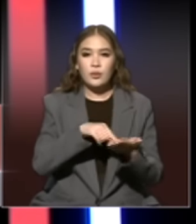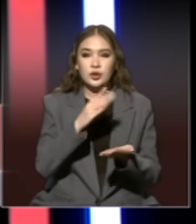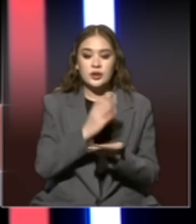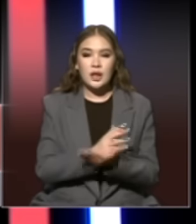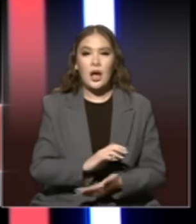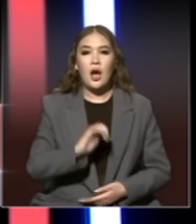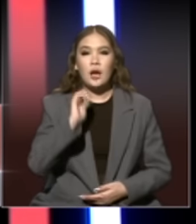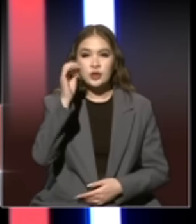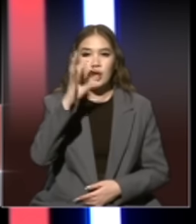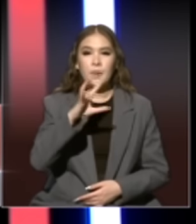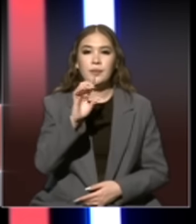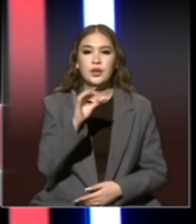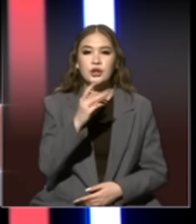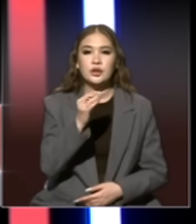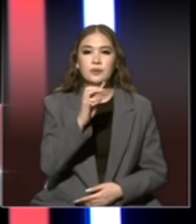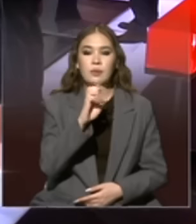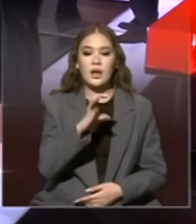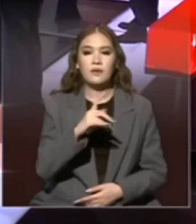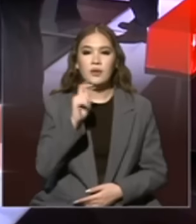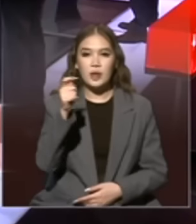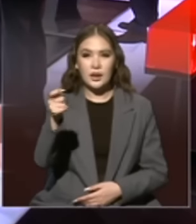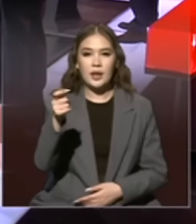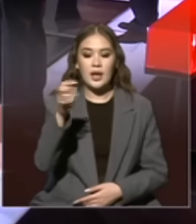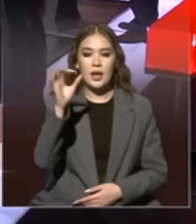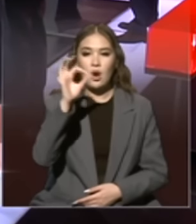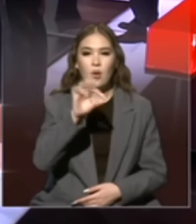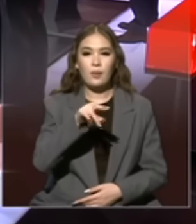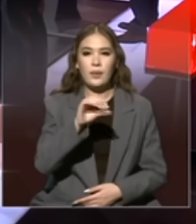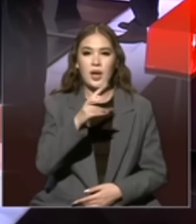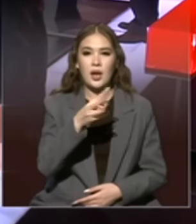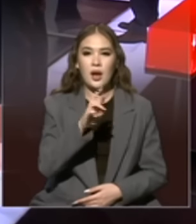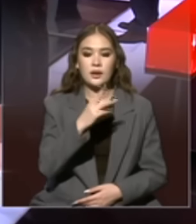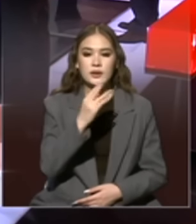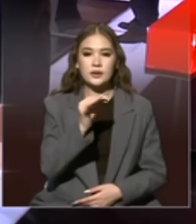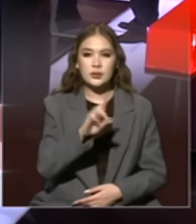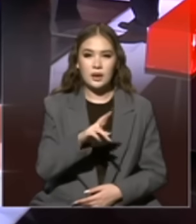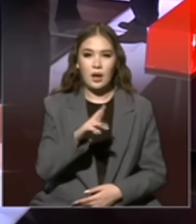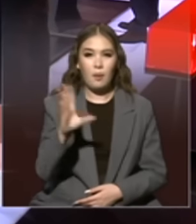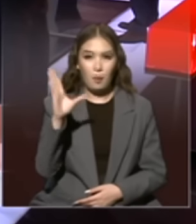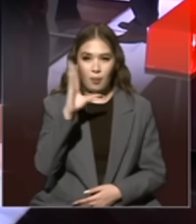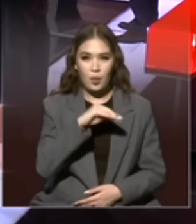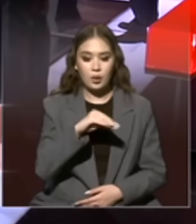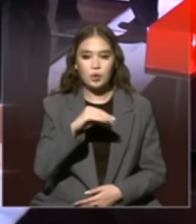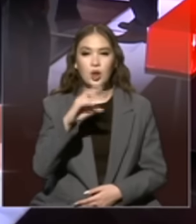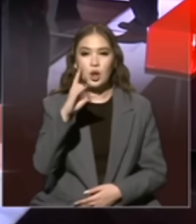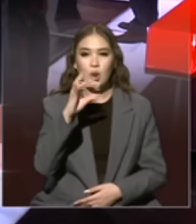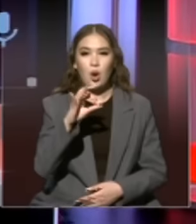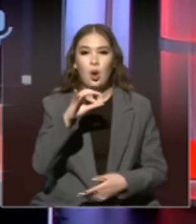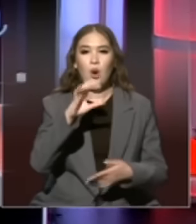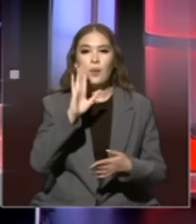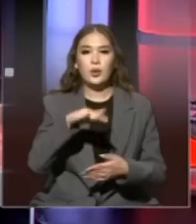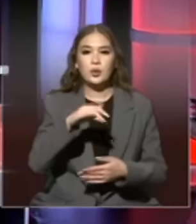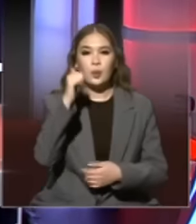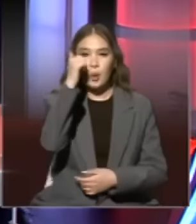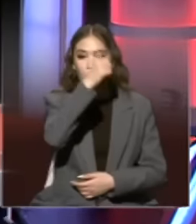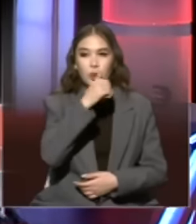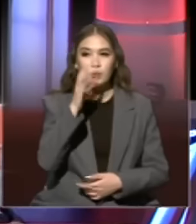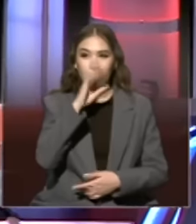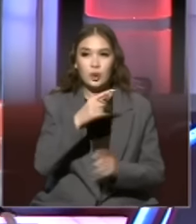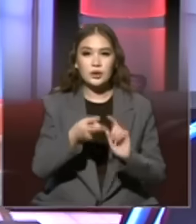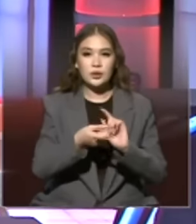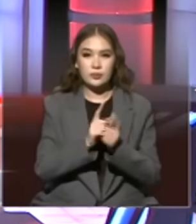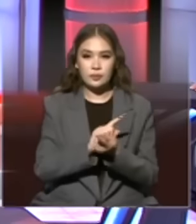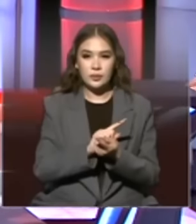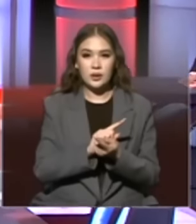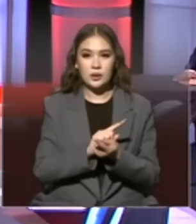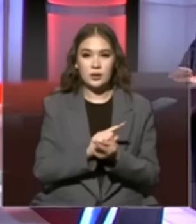Бишімбаев апелляцияға берсе, апелляциялық сот алқабилер үкімінің күшін жоя ала ма? Тағы алқабилер қатыса ма апелляцияға деген? Өте жақсы сұрақ